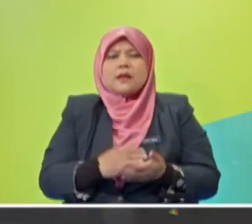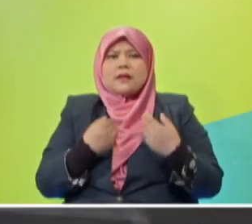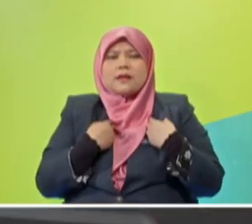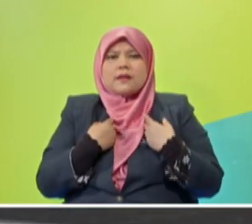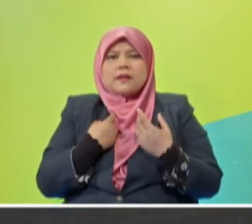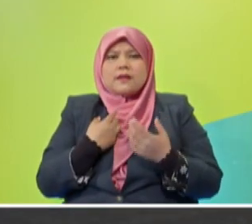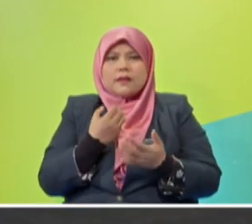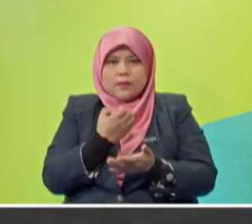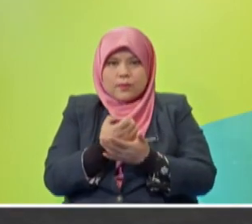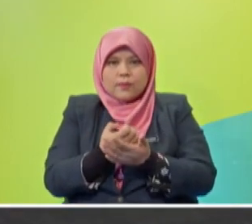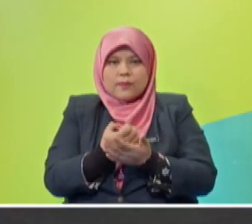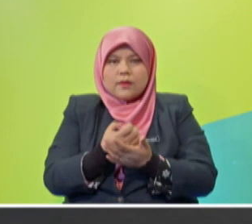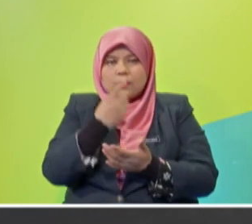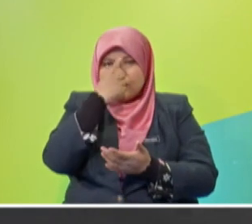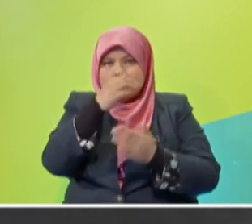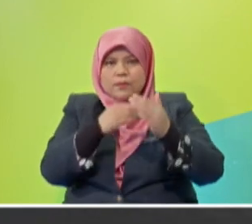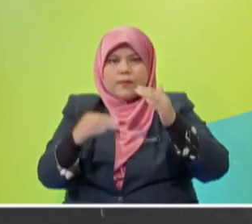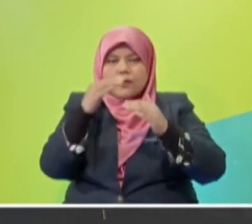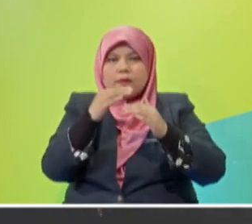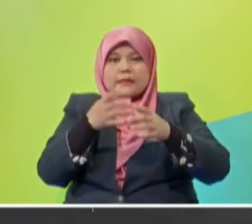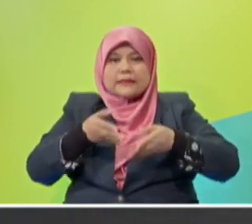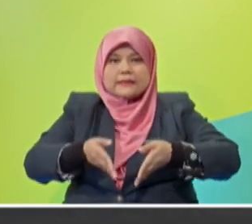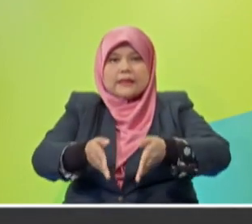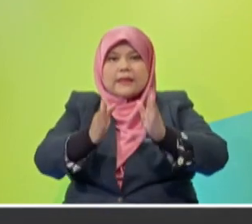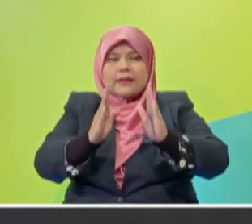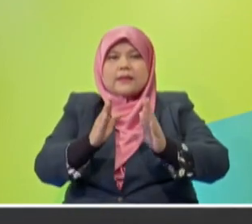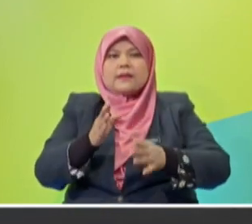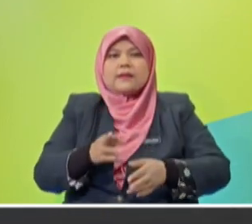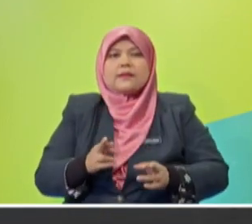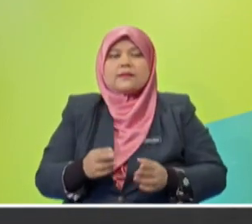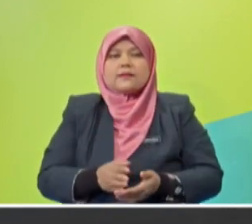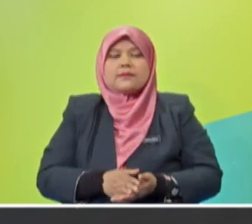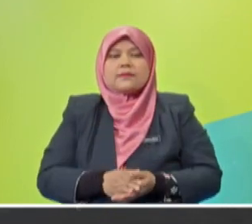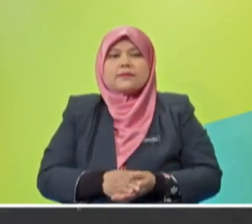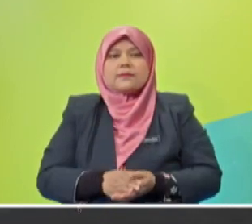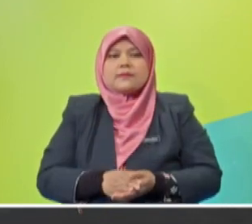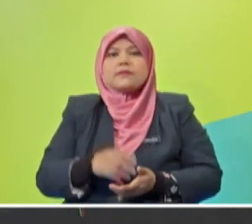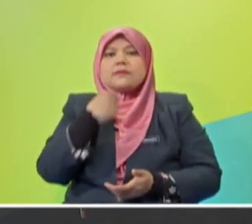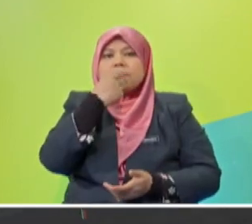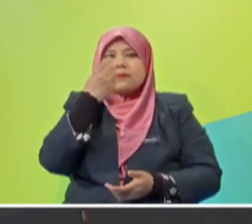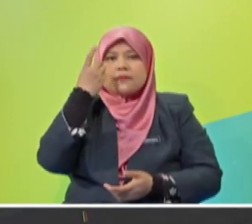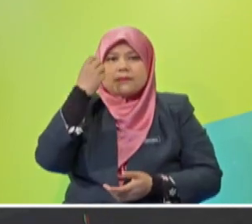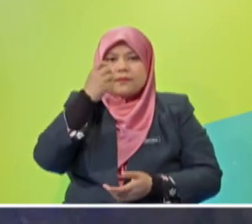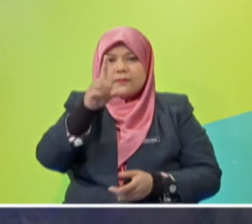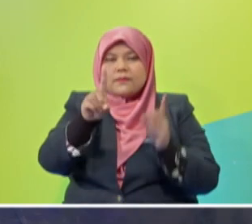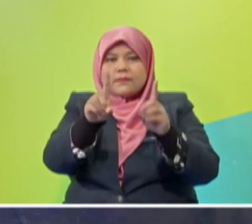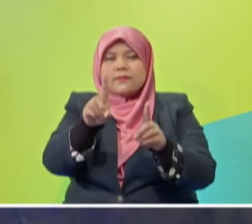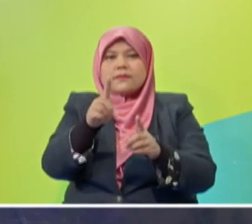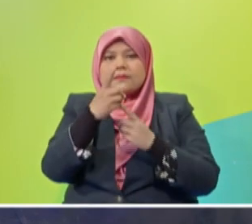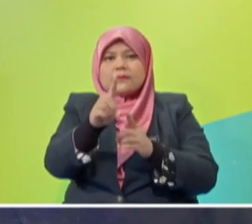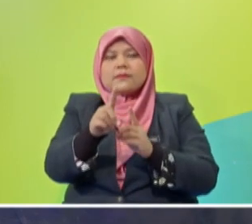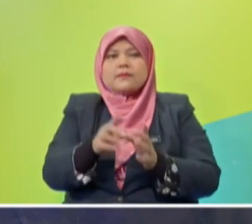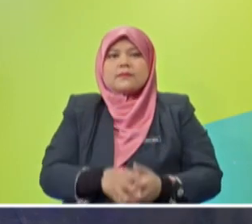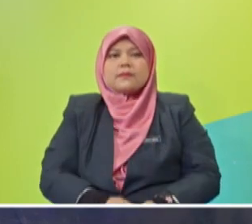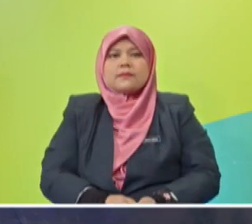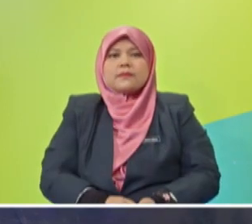membawa kepada pembangunan infrastruktur jalan raya dan lebuh raya? Siapa nak cuba jawab untuk soalan mengapa? Dua? Mengapa? Mengapa?